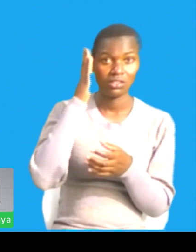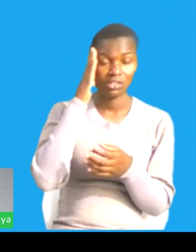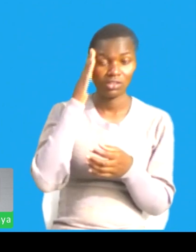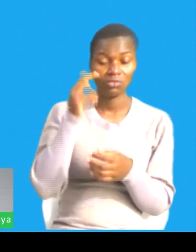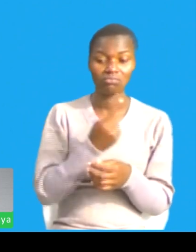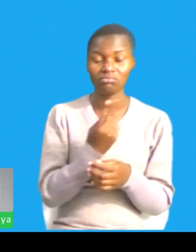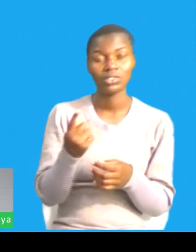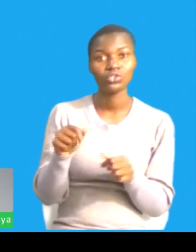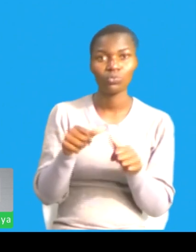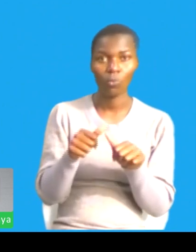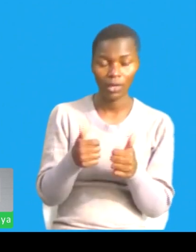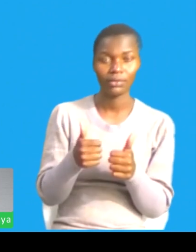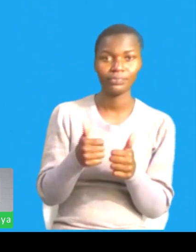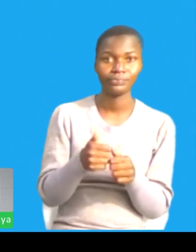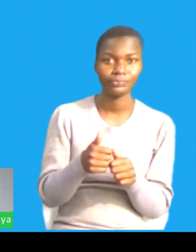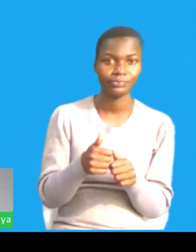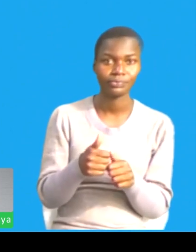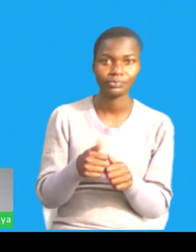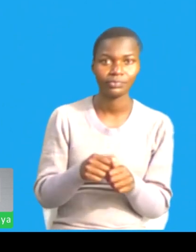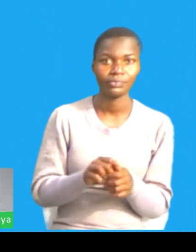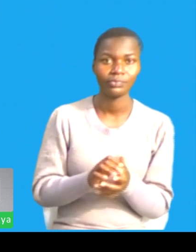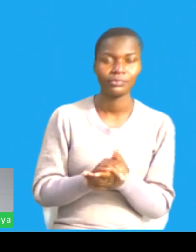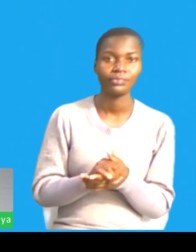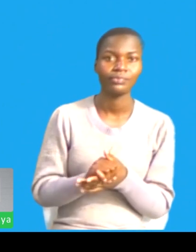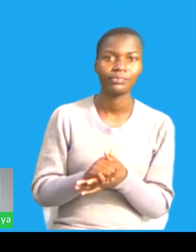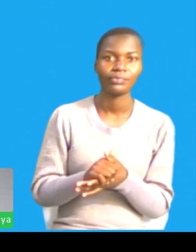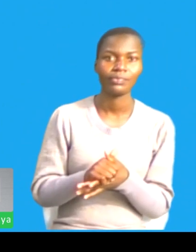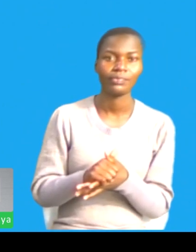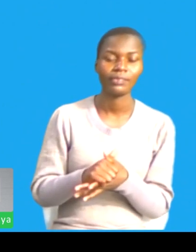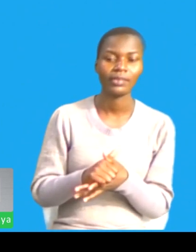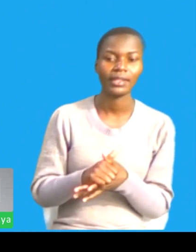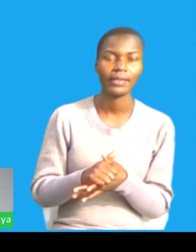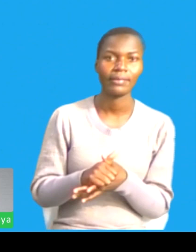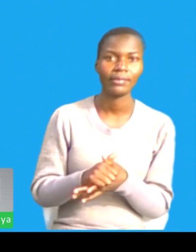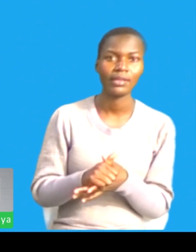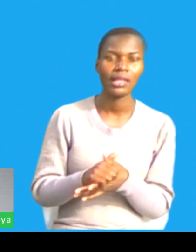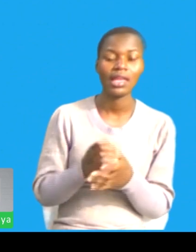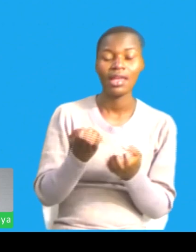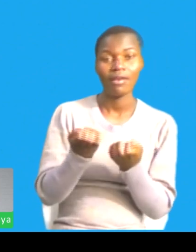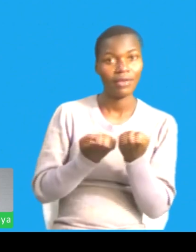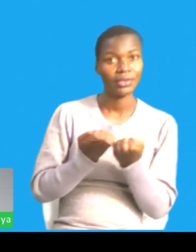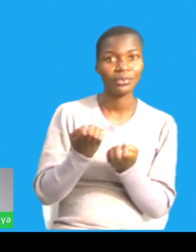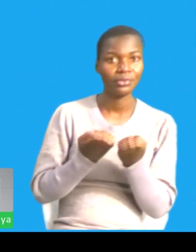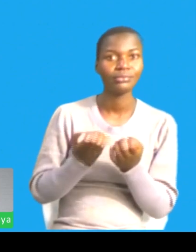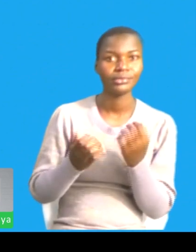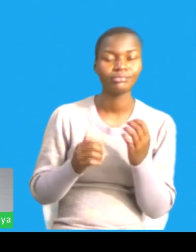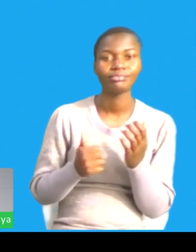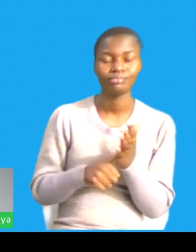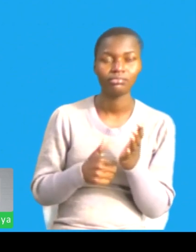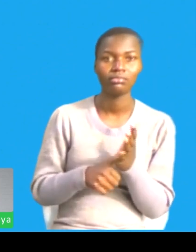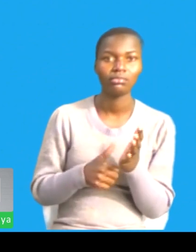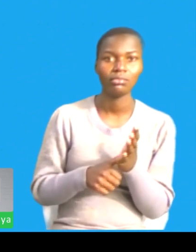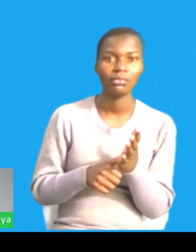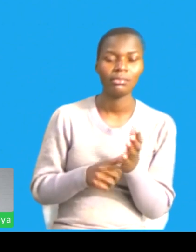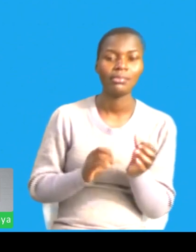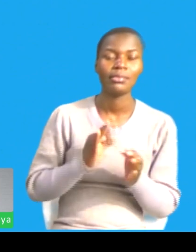sana. So it's very unfortunate that hawawezi fika mahali wajaribu kuongea, because our economy will suffer if everybody takes